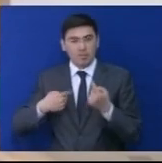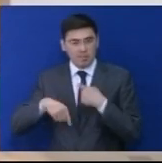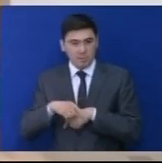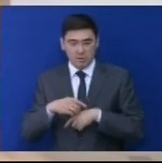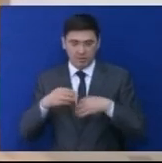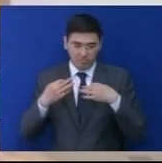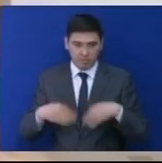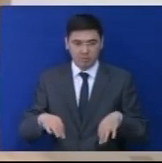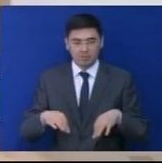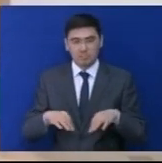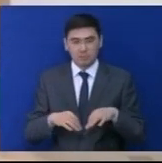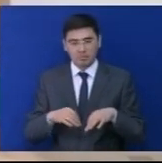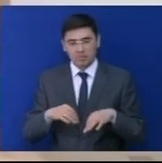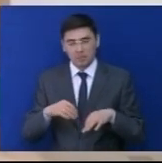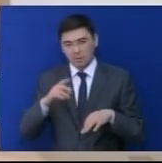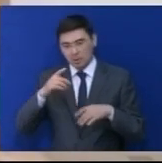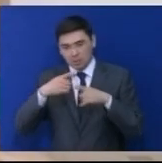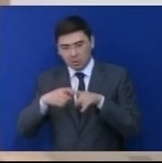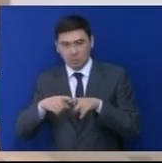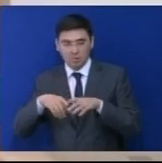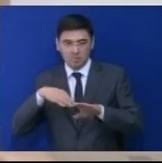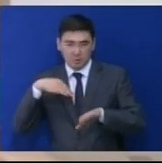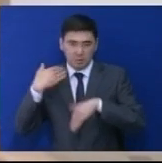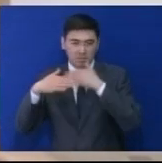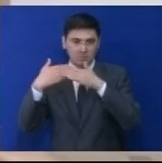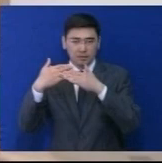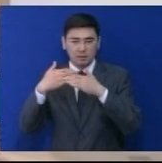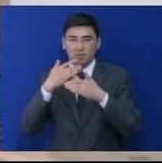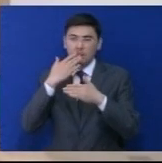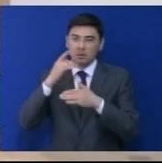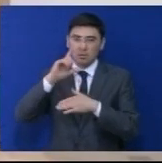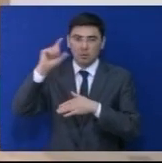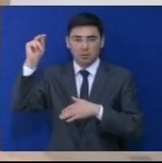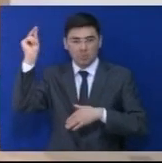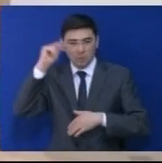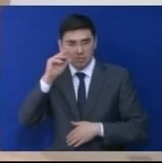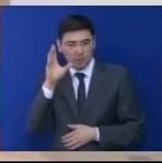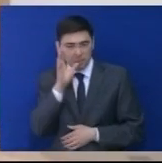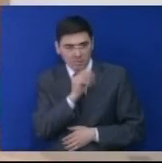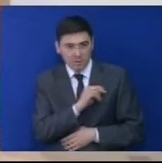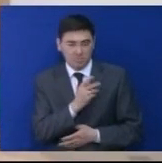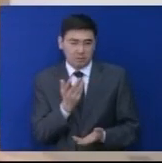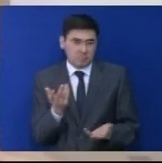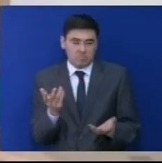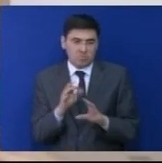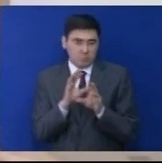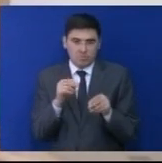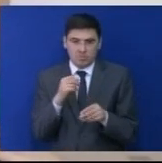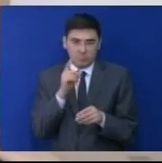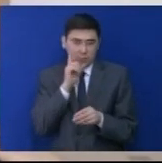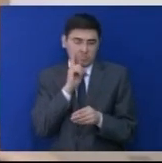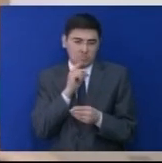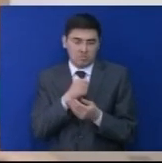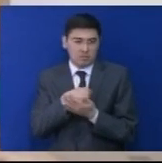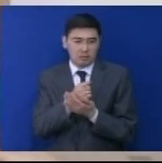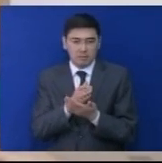свободно развиваться, то есть это новые технологии, обучение за пределами страны. И сейчас мы видим эти плоды,